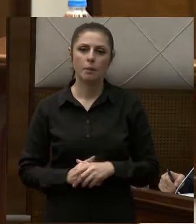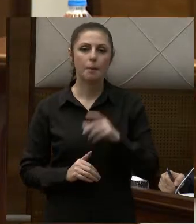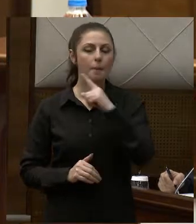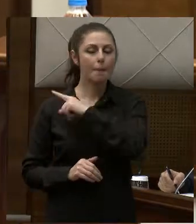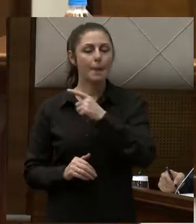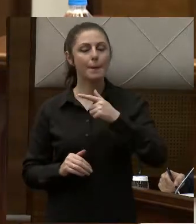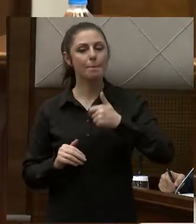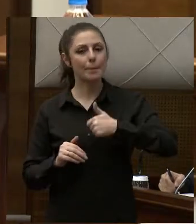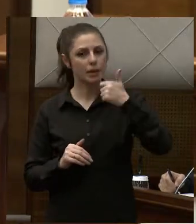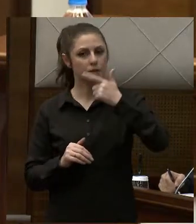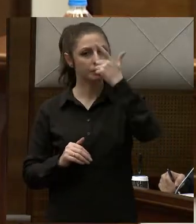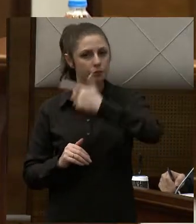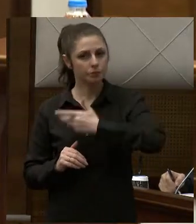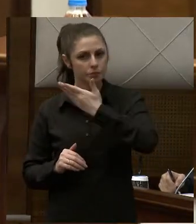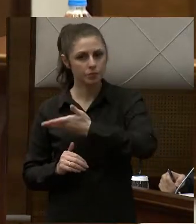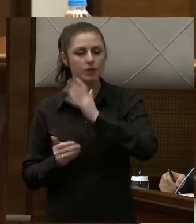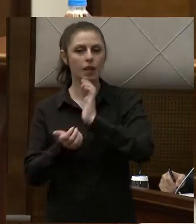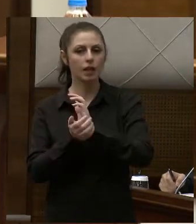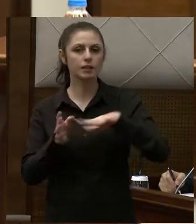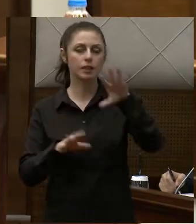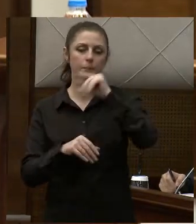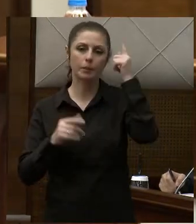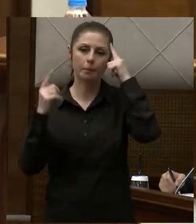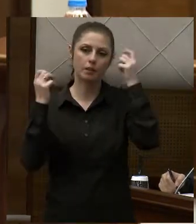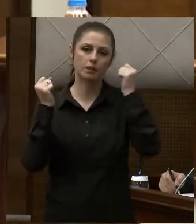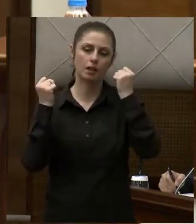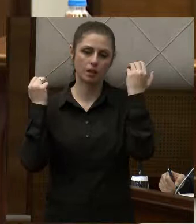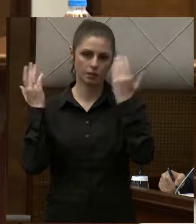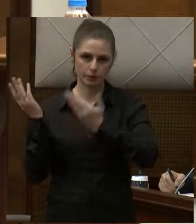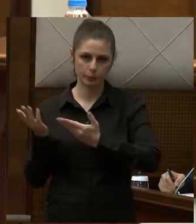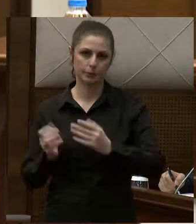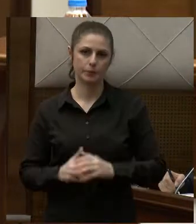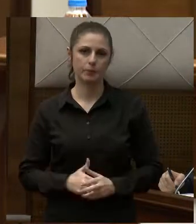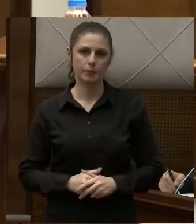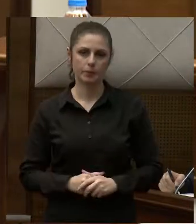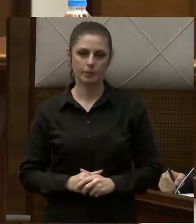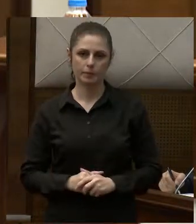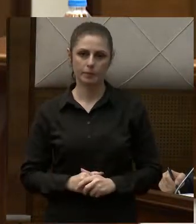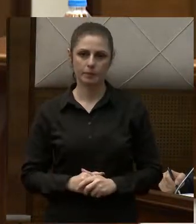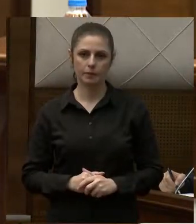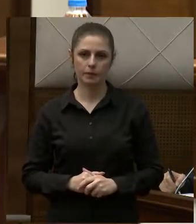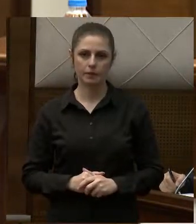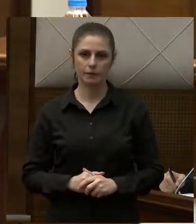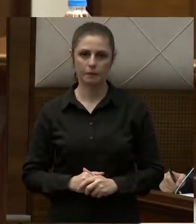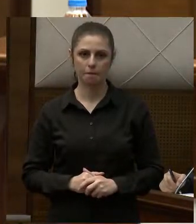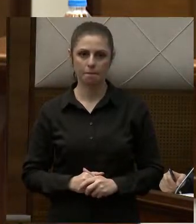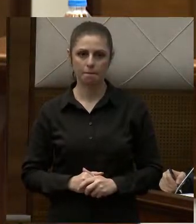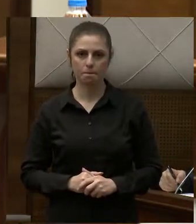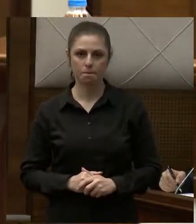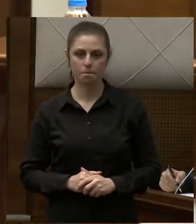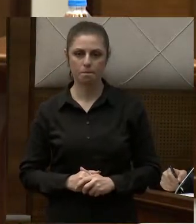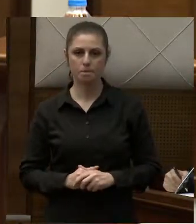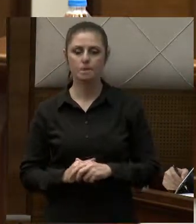tüm Akgün ailesine başsağlığı dileklerimizi tekrar iletiyoruz. Ve yine maalesef